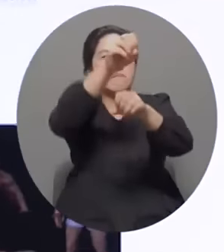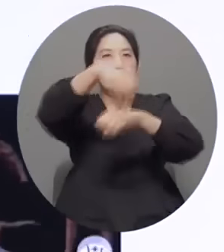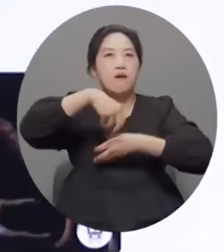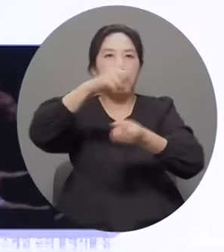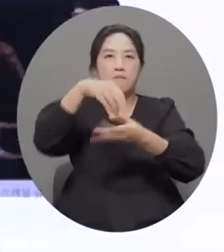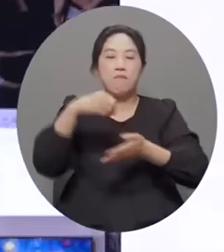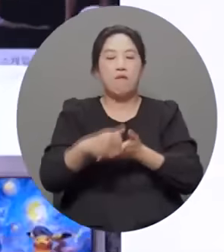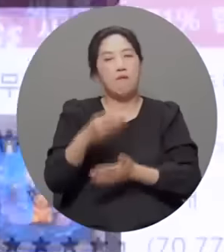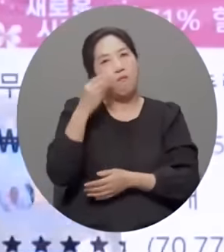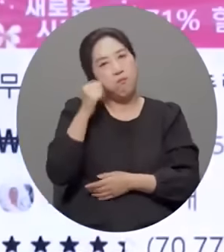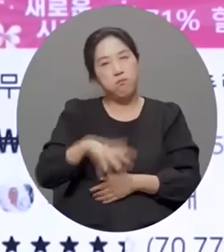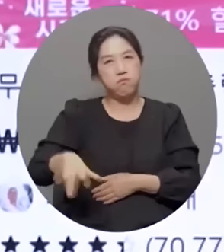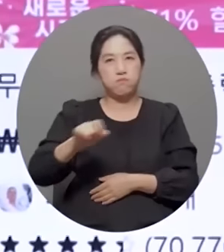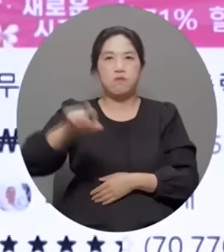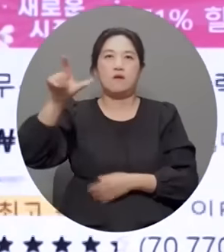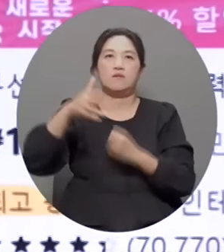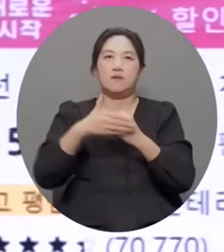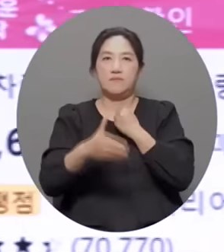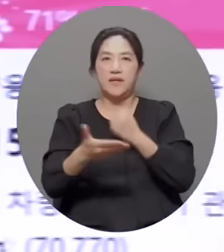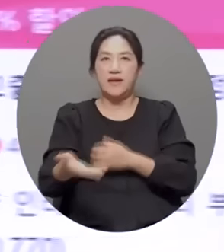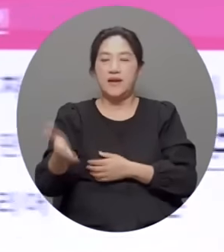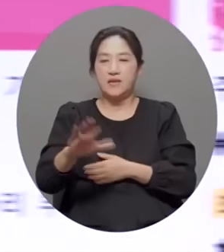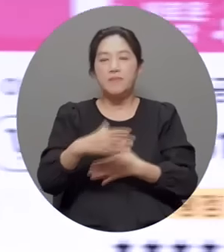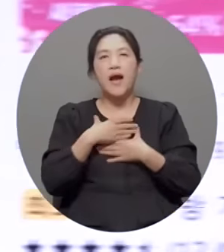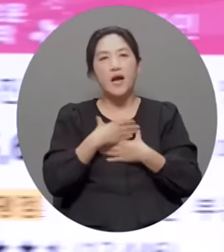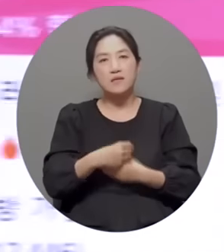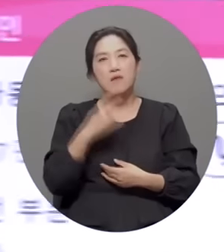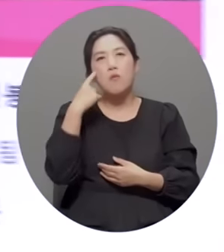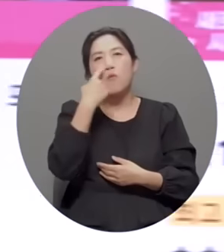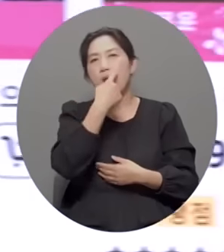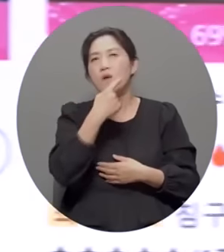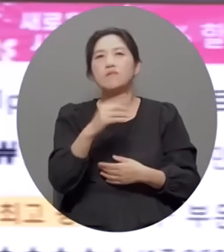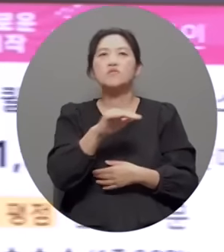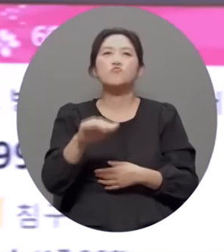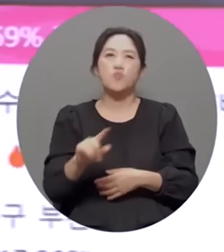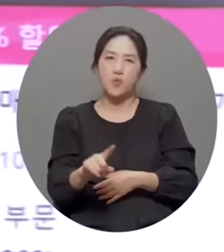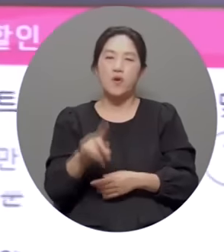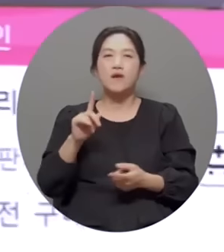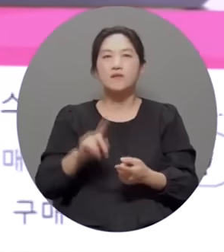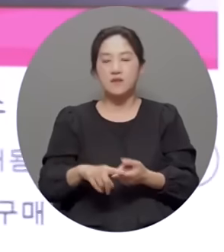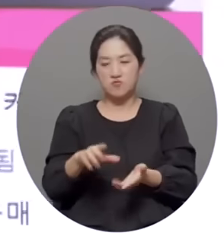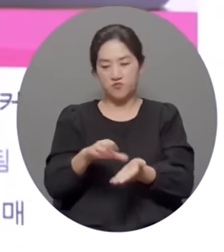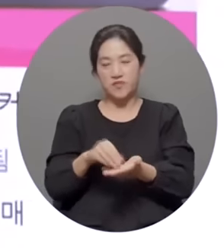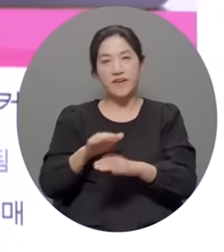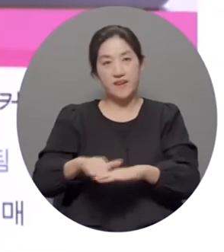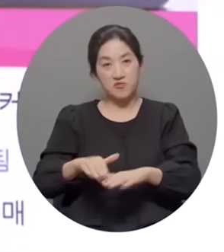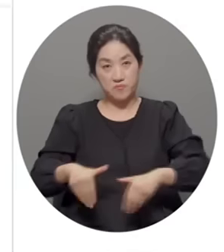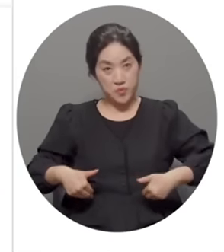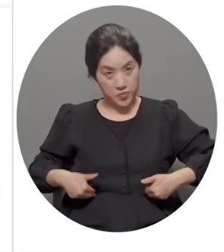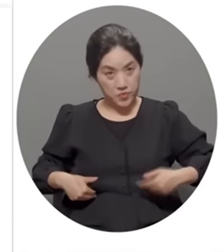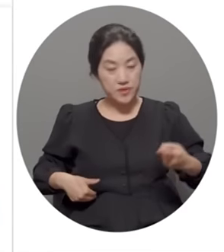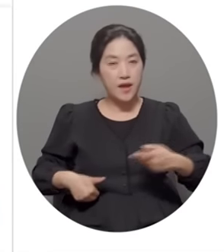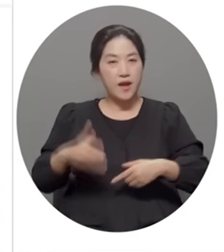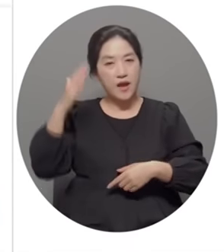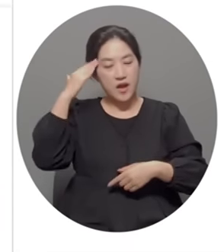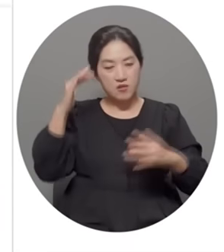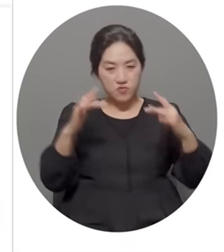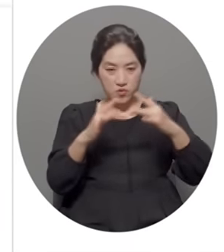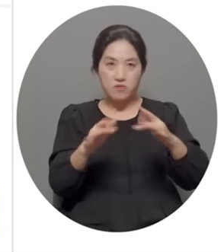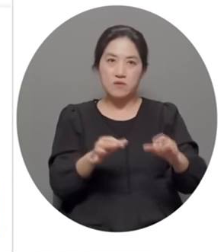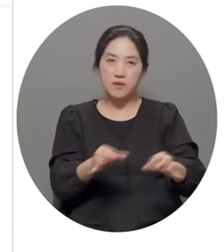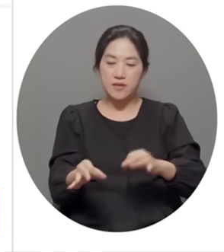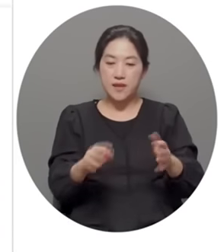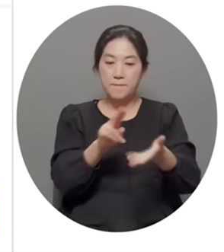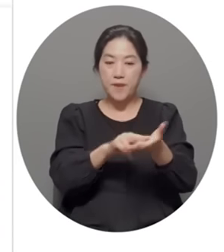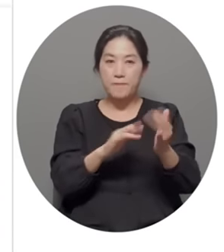너무나 익숙해졌습니다. 다만 안전성을 어떻게 확보할지는 또 다른 숙제입니다. 국내 전자상거래의 경우